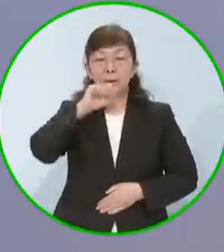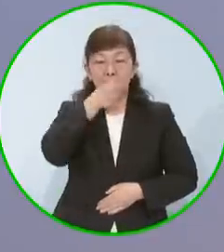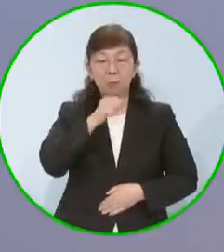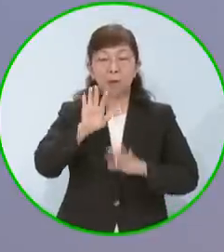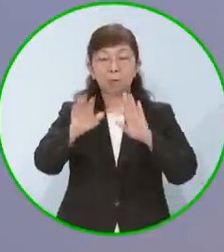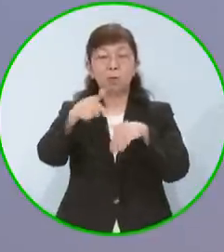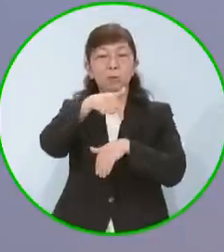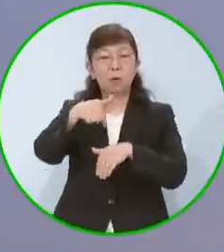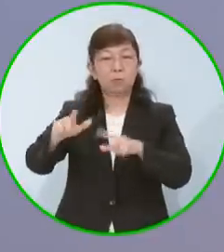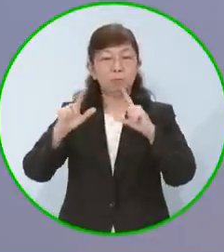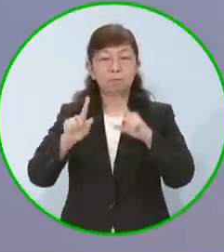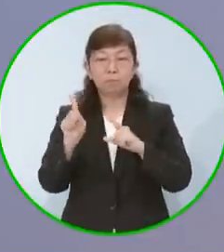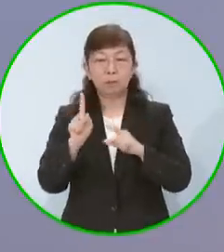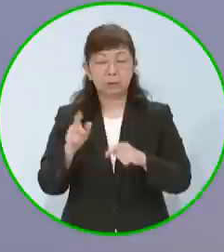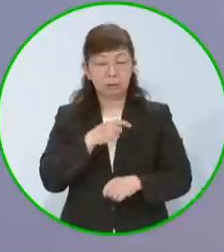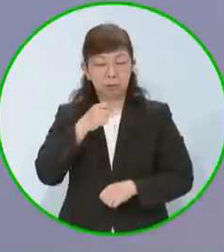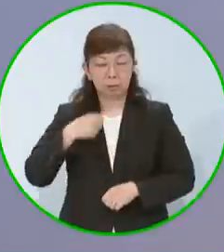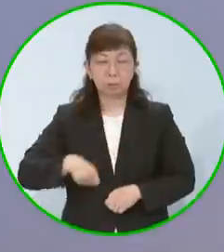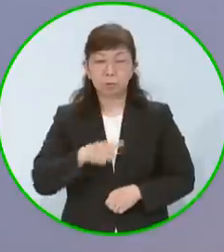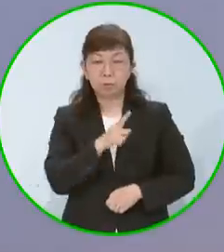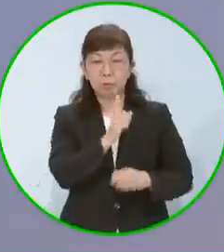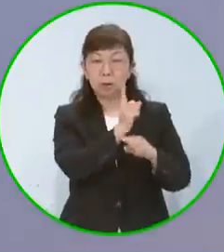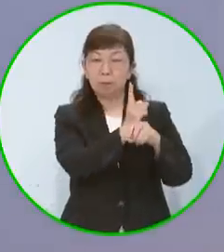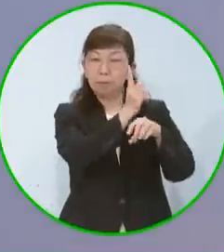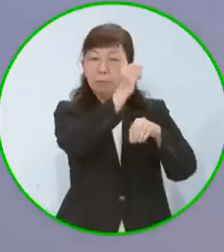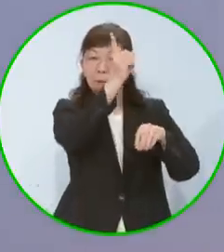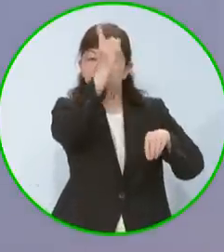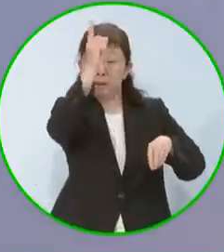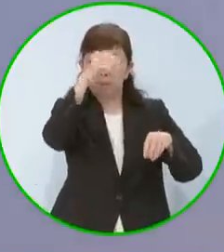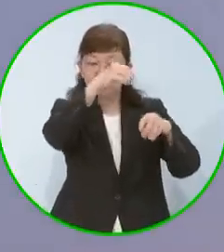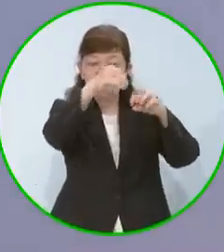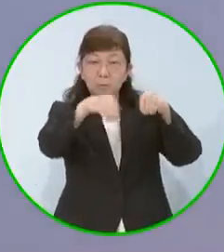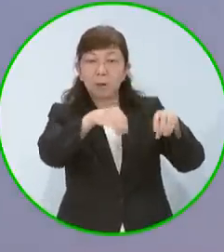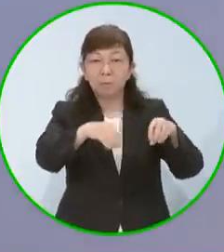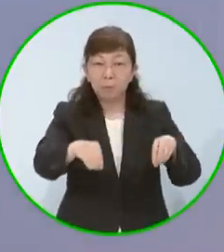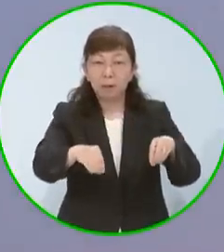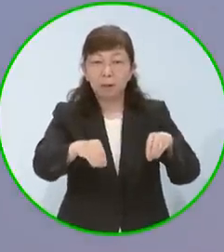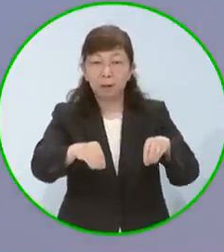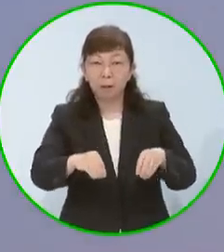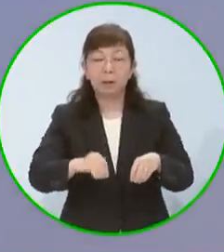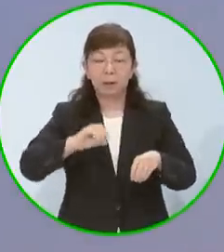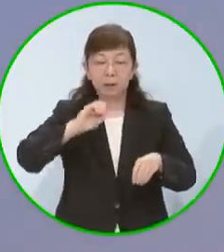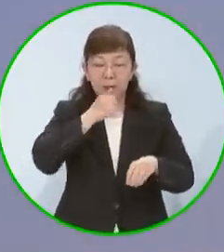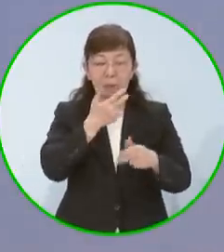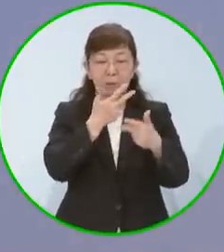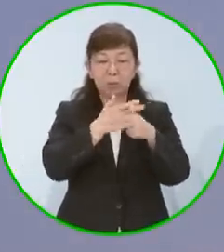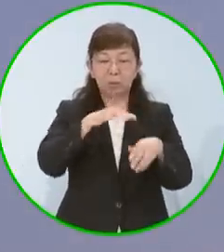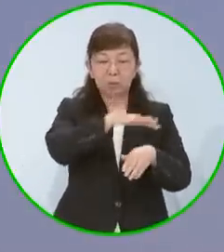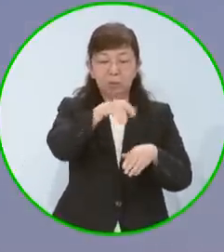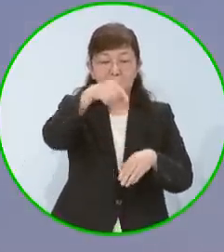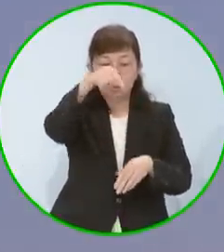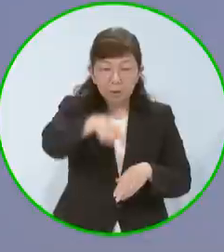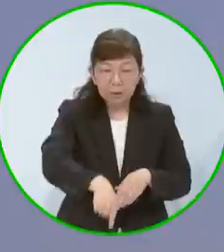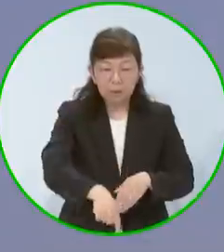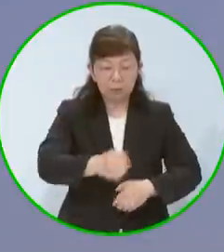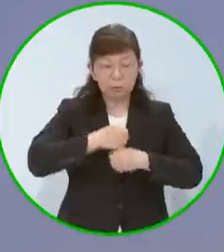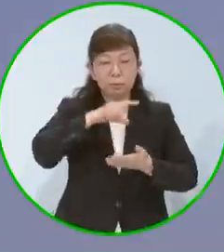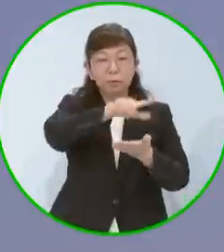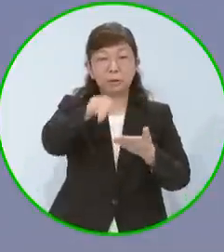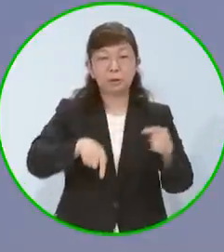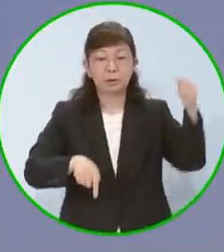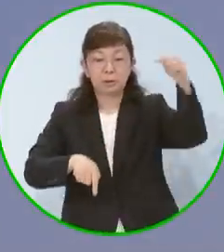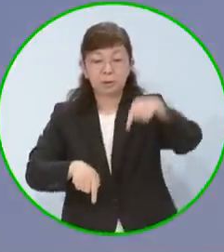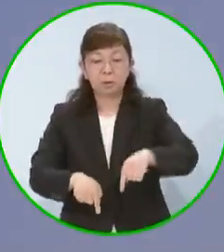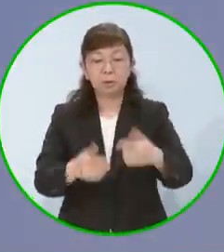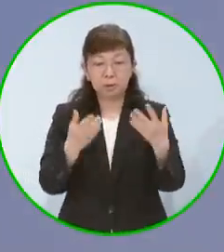台湾国防部はきょう、中国が打ち上げた人工衛星の残骸が台湾北部沖の警戒区域内に落下